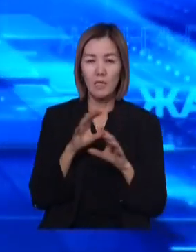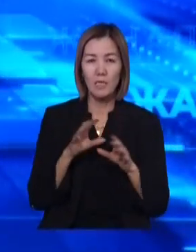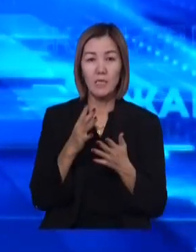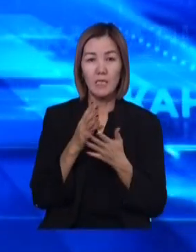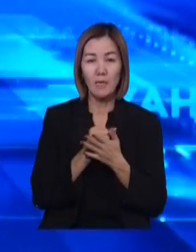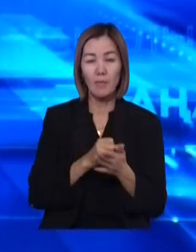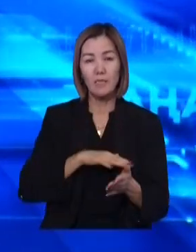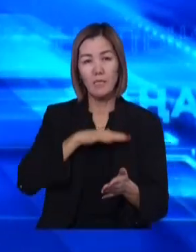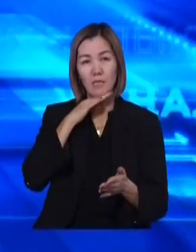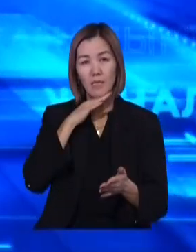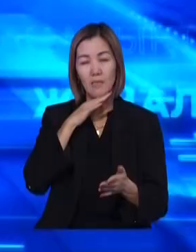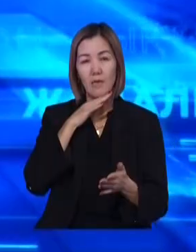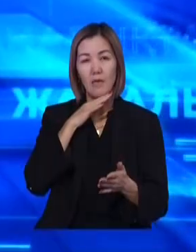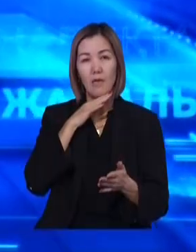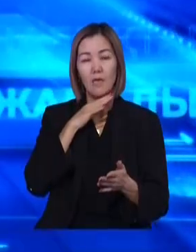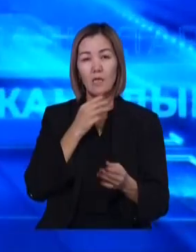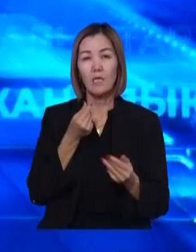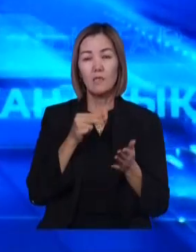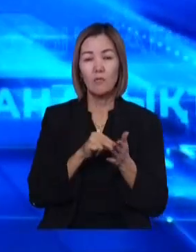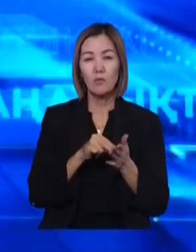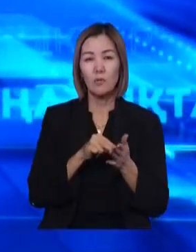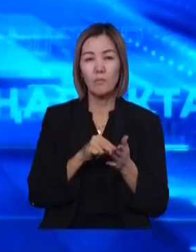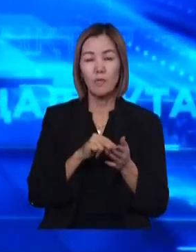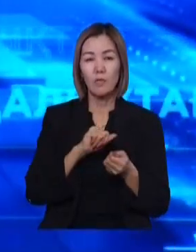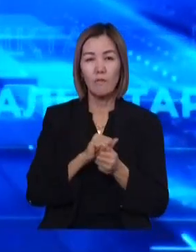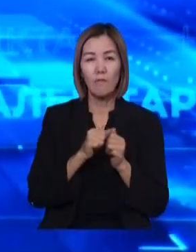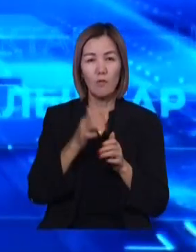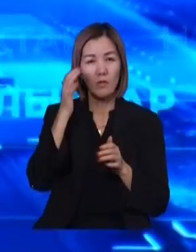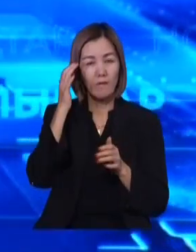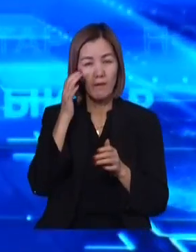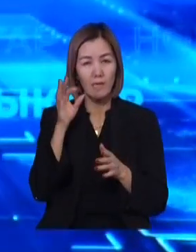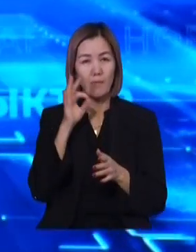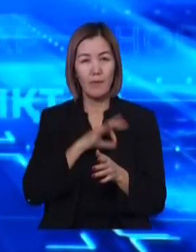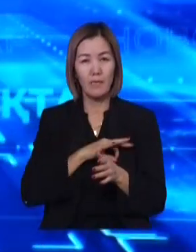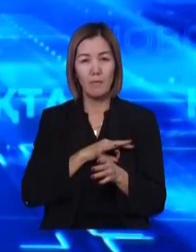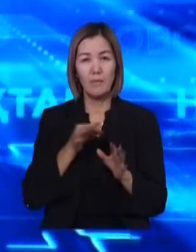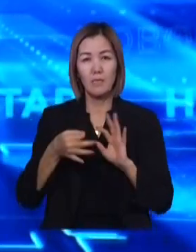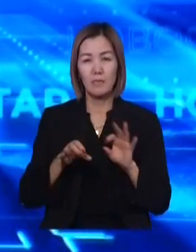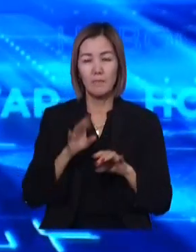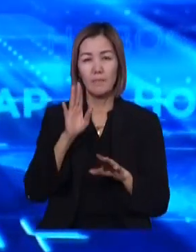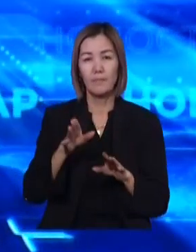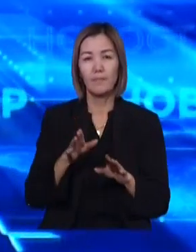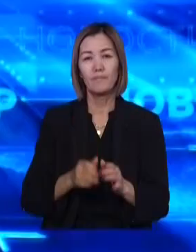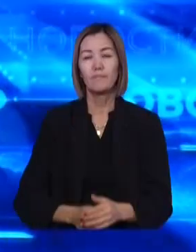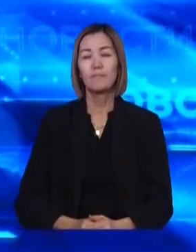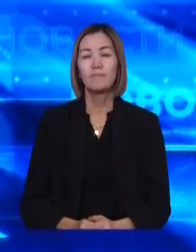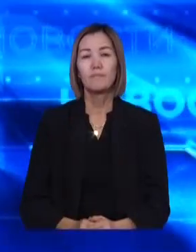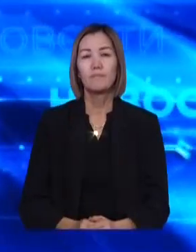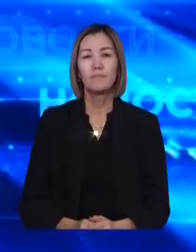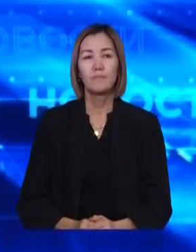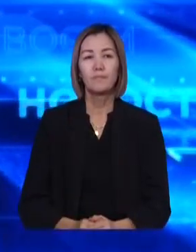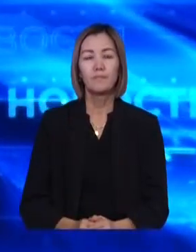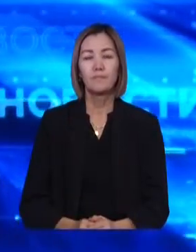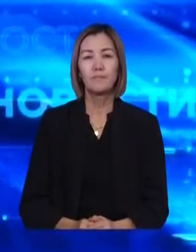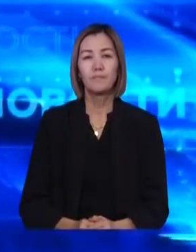запасов. О точном количестве и о стоимости твердого топлива для потребителей смотрите в следующем сюжете. Наш корреспондент